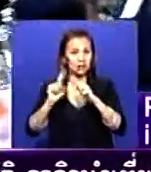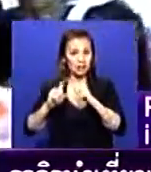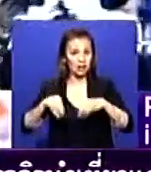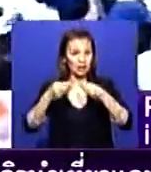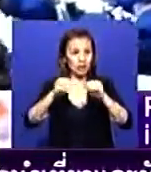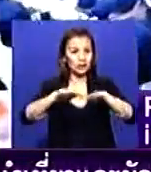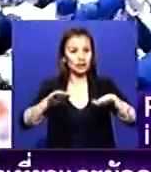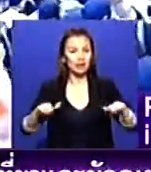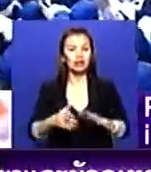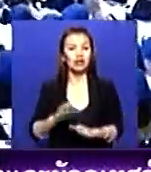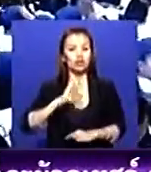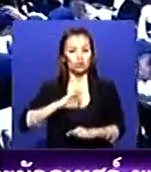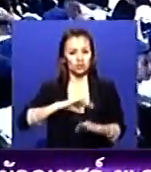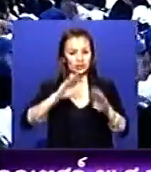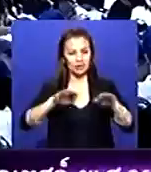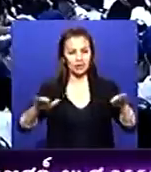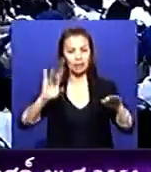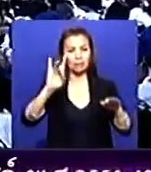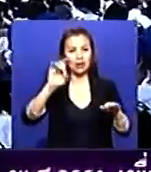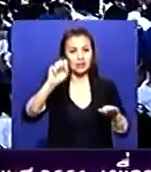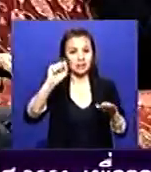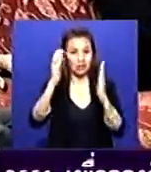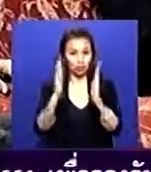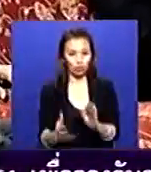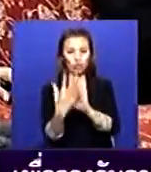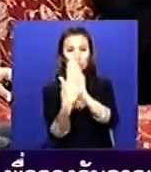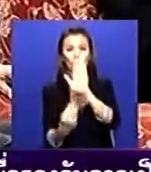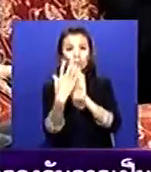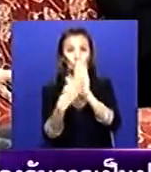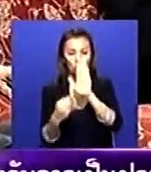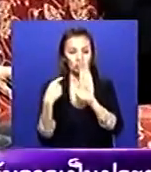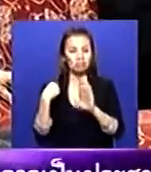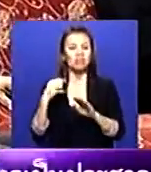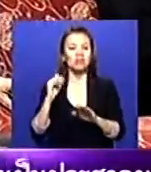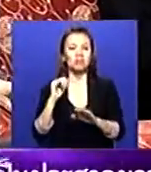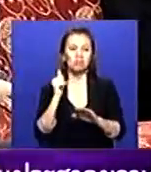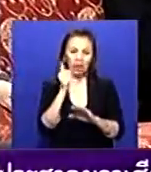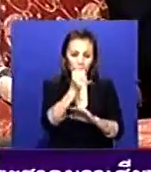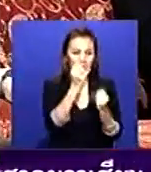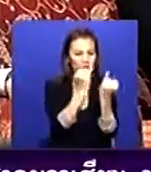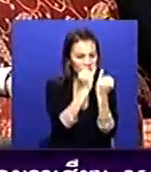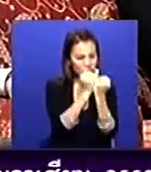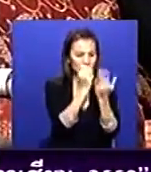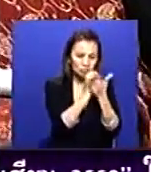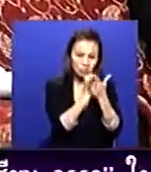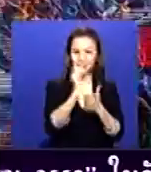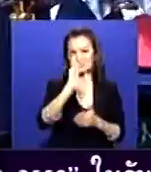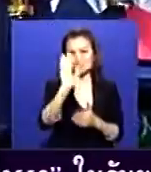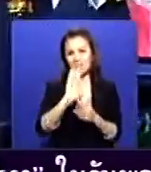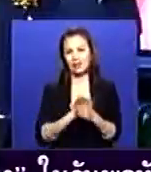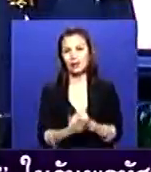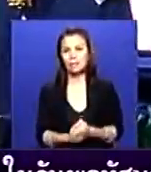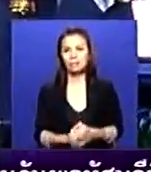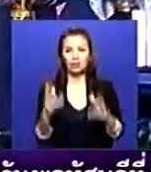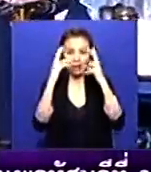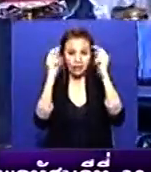ที่น่าชื่นชมที่เด็กกว่า 800,000 คนซึ่งผ่านการอบรมไม่เข้าไปเกี่ยวข้องกับยาเสพติดพร้อมกันนี้ฝากให้ร้อยตำรวจเอกเฉลิม